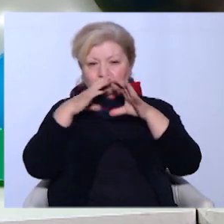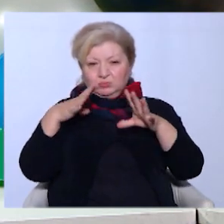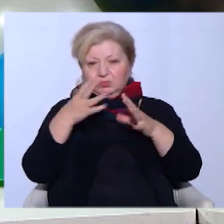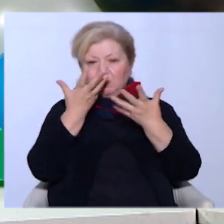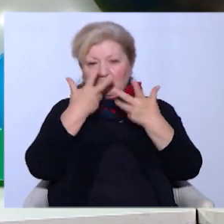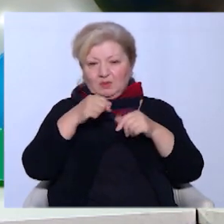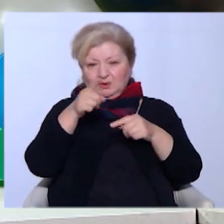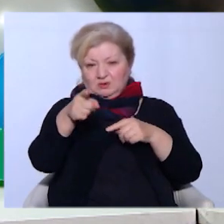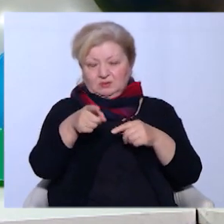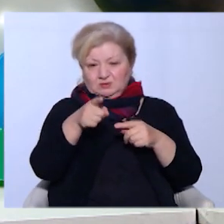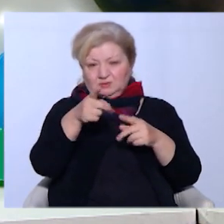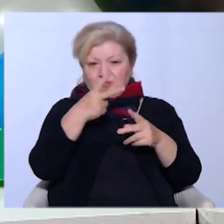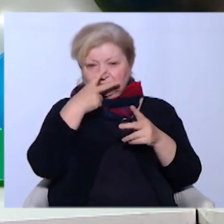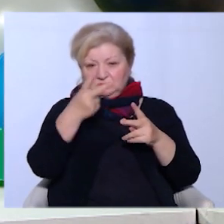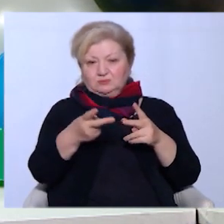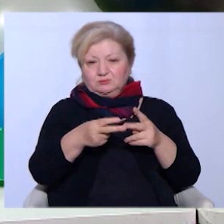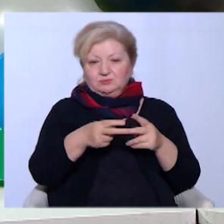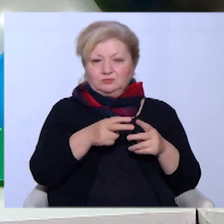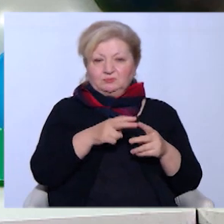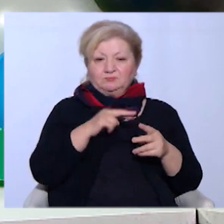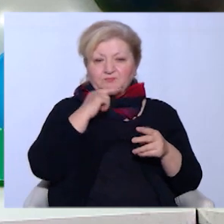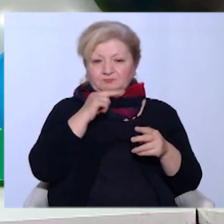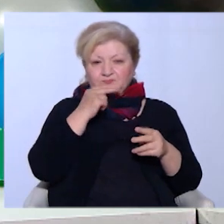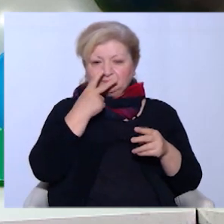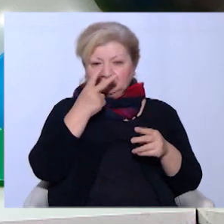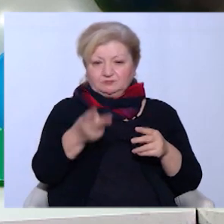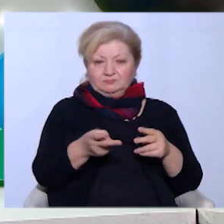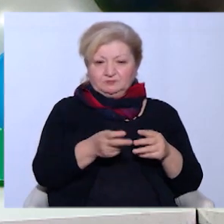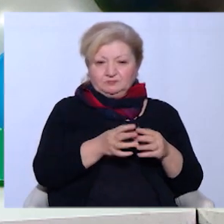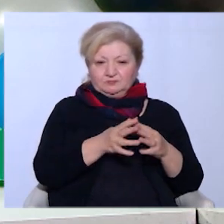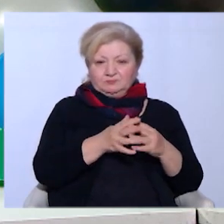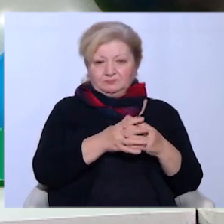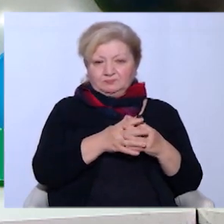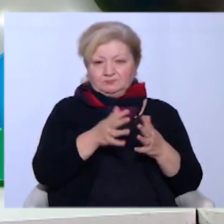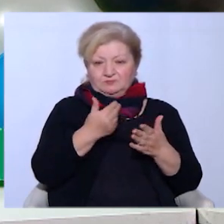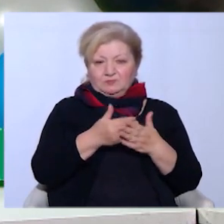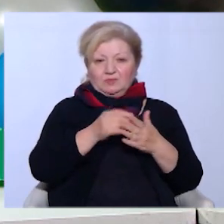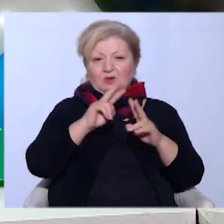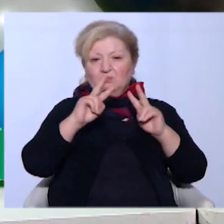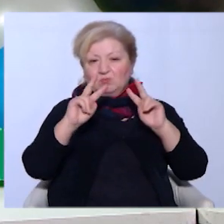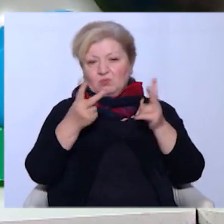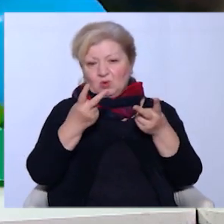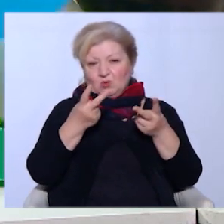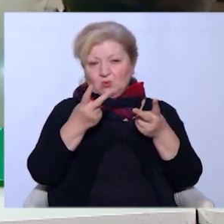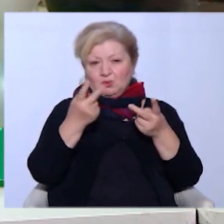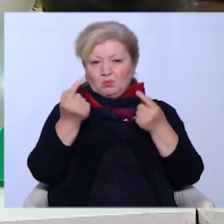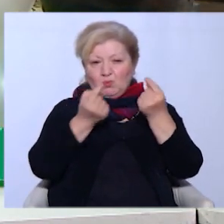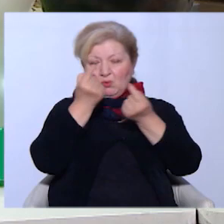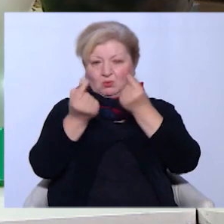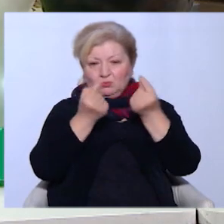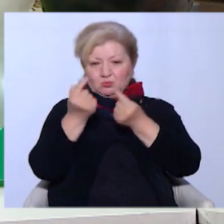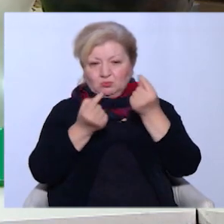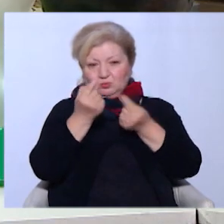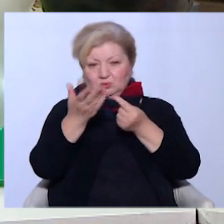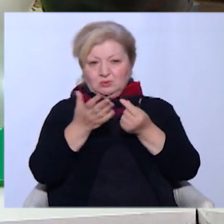კანონზომიერების ჩამოყალიბებას, რომ მოლეკულები როგორი და როგორი შეიძლება იყოს, მე თქვენთვის დავამზადე ასეთი მარტივი თვალსაჩინოება.